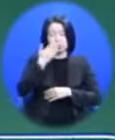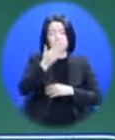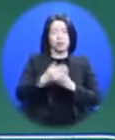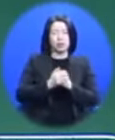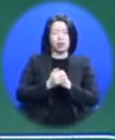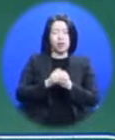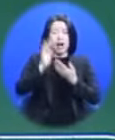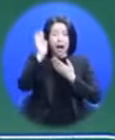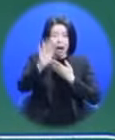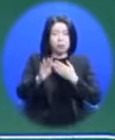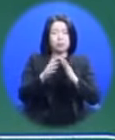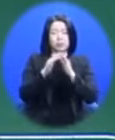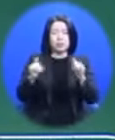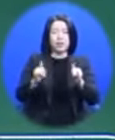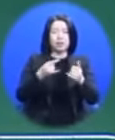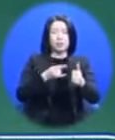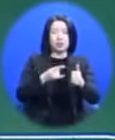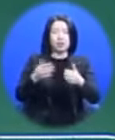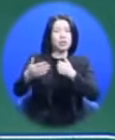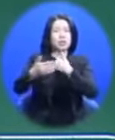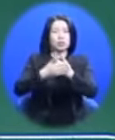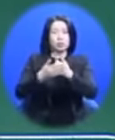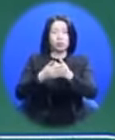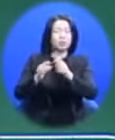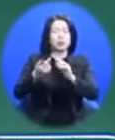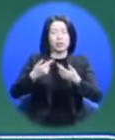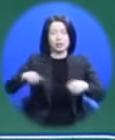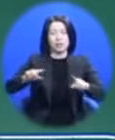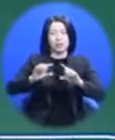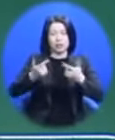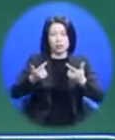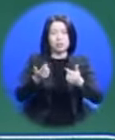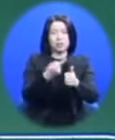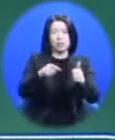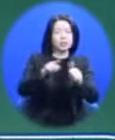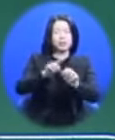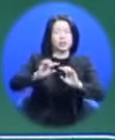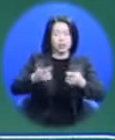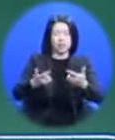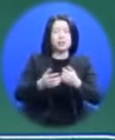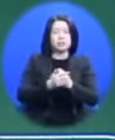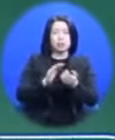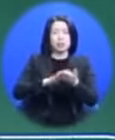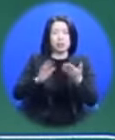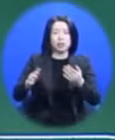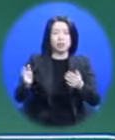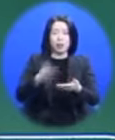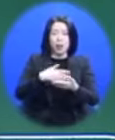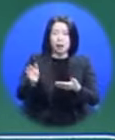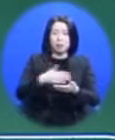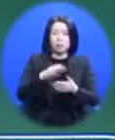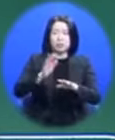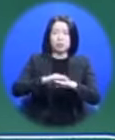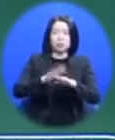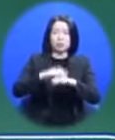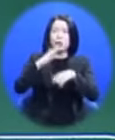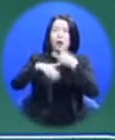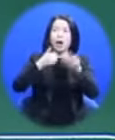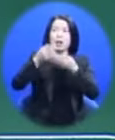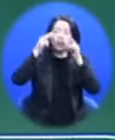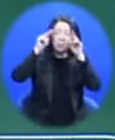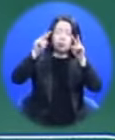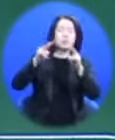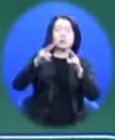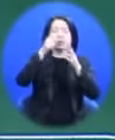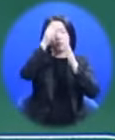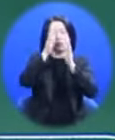사람에게 도와달라고 하지 않겠습니다. 사람 의지하지 않겠습니다. 그렇게 빈손으로 하나님을 바라보면서 기도하는데